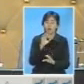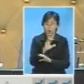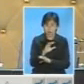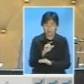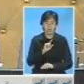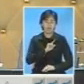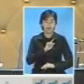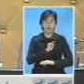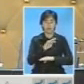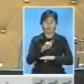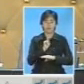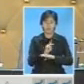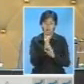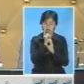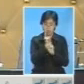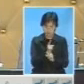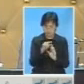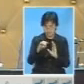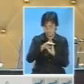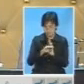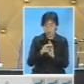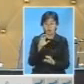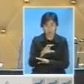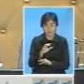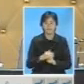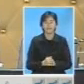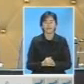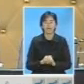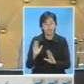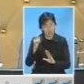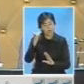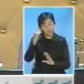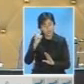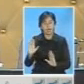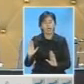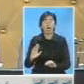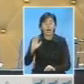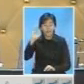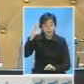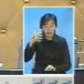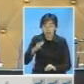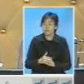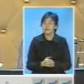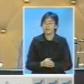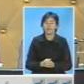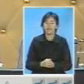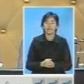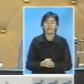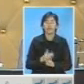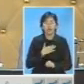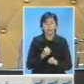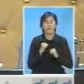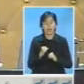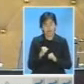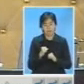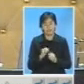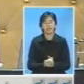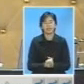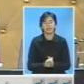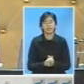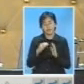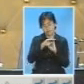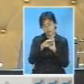าที่ประธานต้องยึดข้อบังคับเป็นหลักแต่ท่านต้องเข้าใจก็ผมให้ท่านประท้วงแล้วไงฮะผมพยายามรักษากติกา